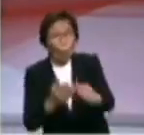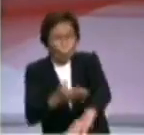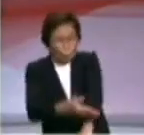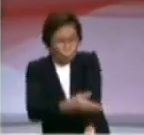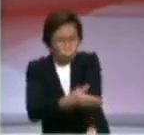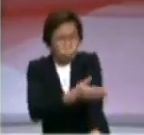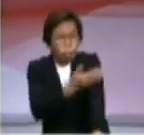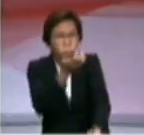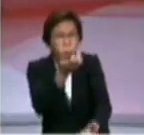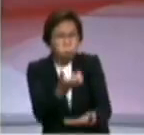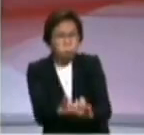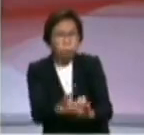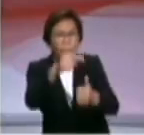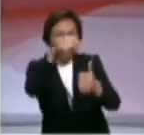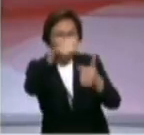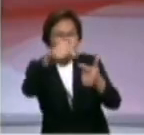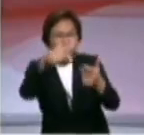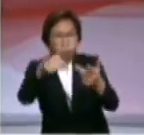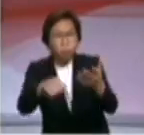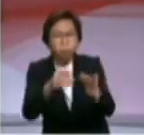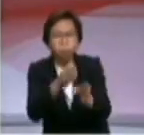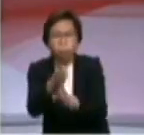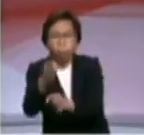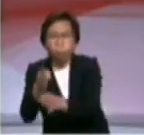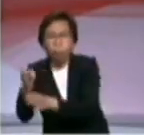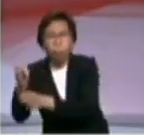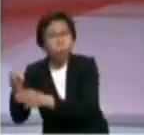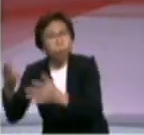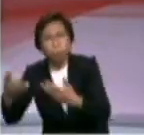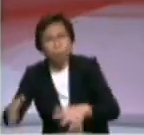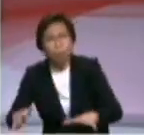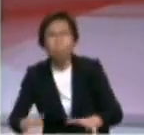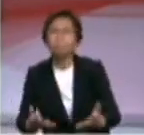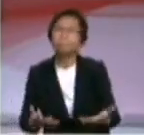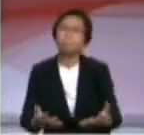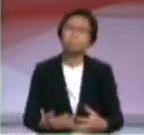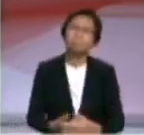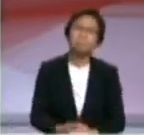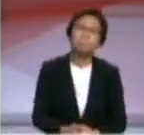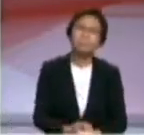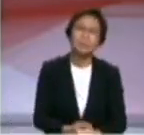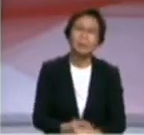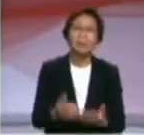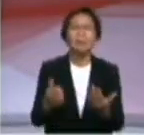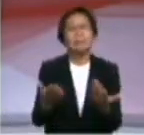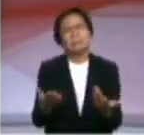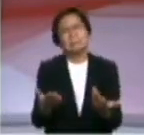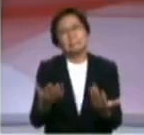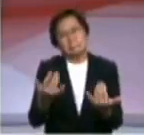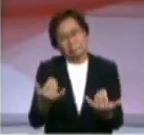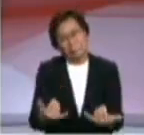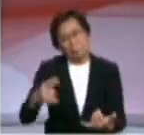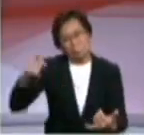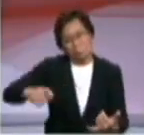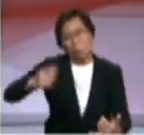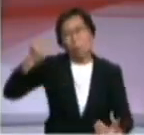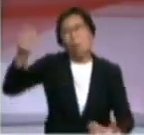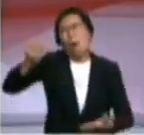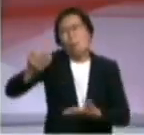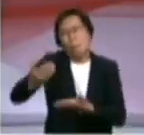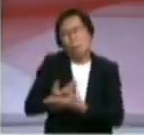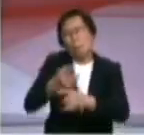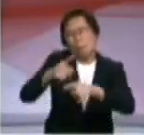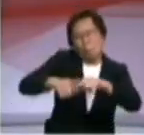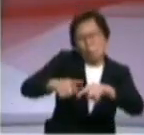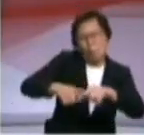ekonomi di dalam beberapa sektor. Dan selaras dengan keperluan norma baru yang banyak bergantung